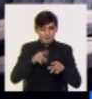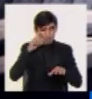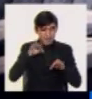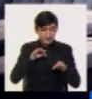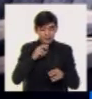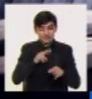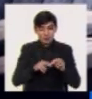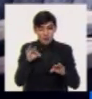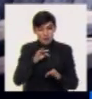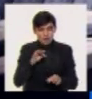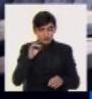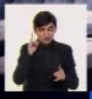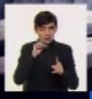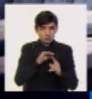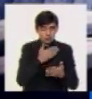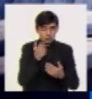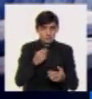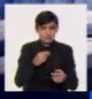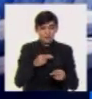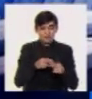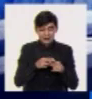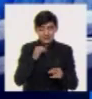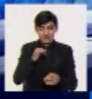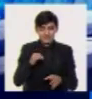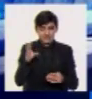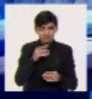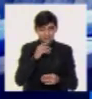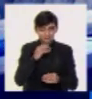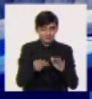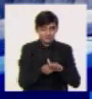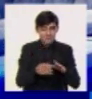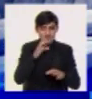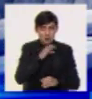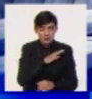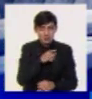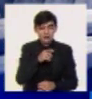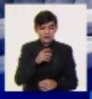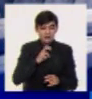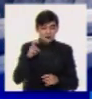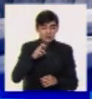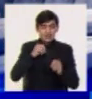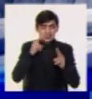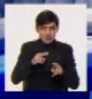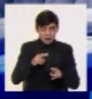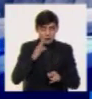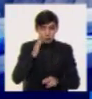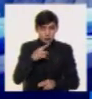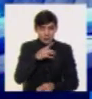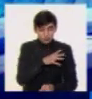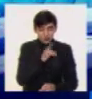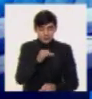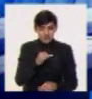жалғастыруға қатты әсер етпейтін сияқты. Қарапайым халықтың алдында жемқорлықтың символындай болған жеңіл рельсті көліктің